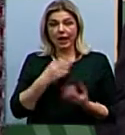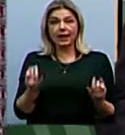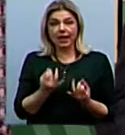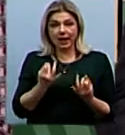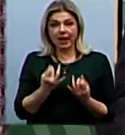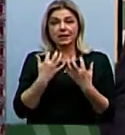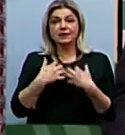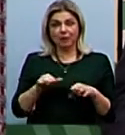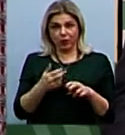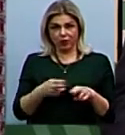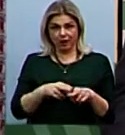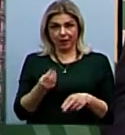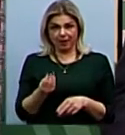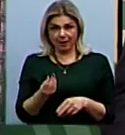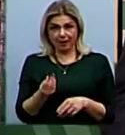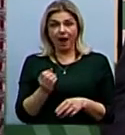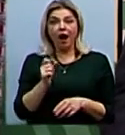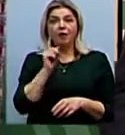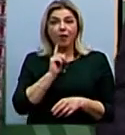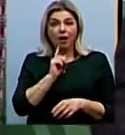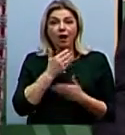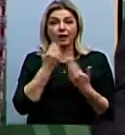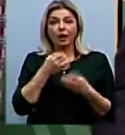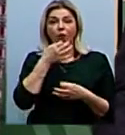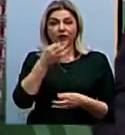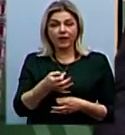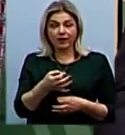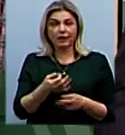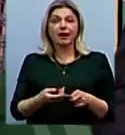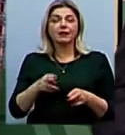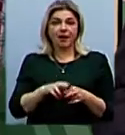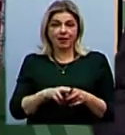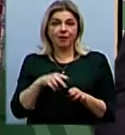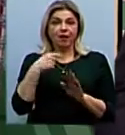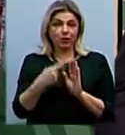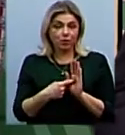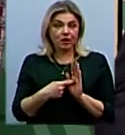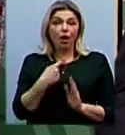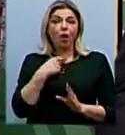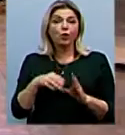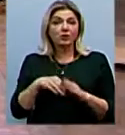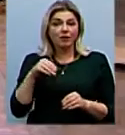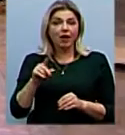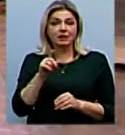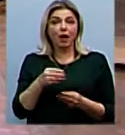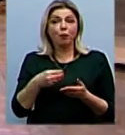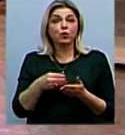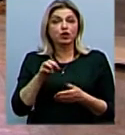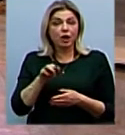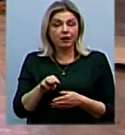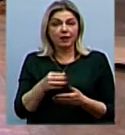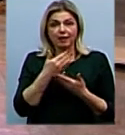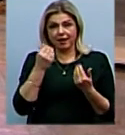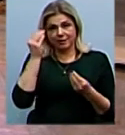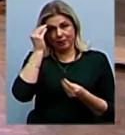интересов заберут эти деньги. А пока нет ответов на эти вопросы, голосовать за этот бюджет, наверное, нет